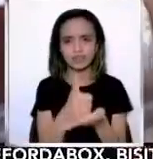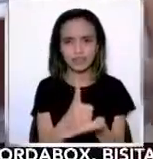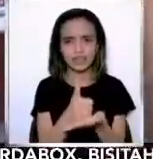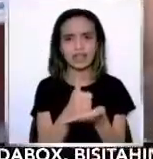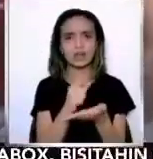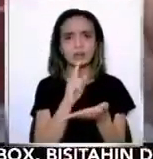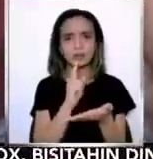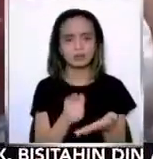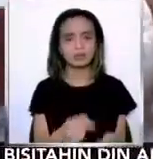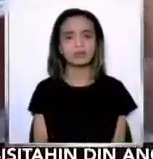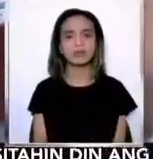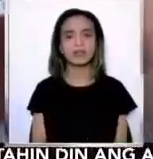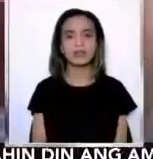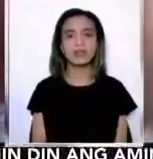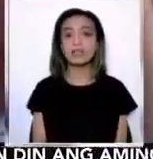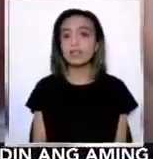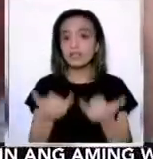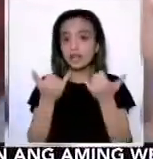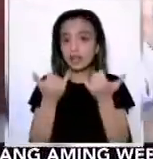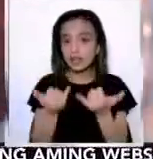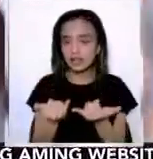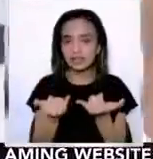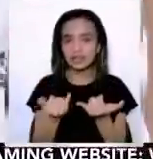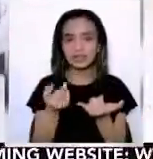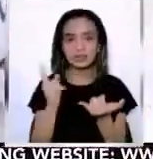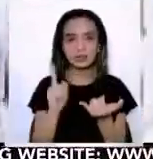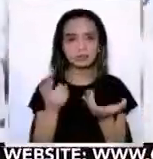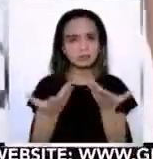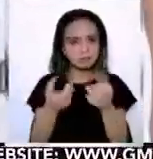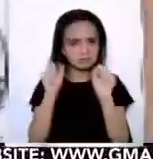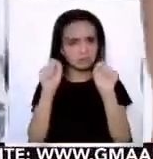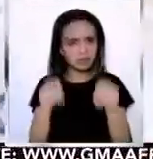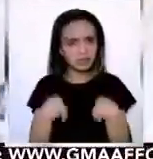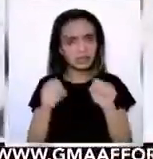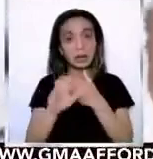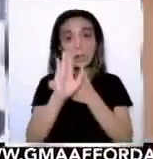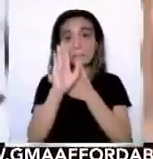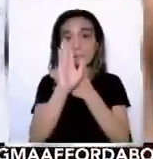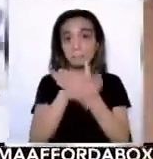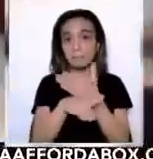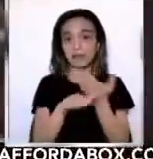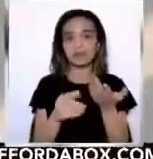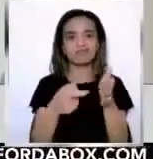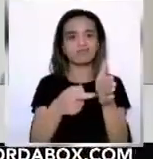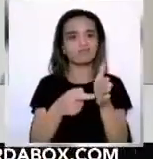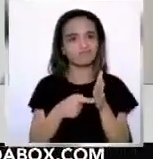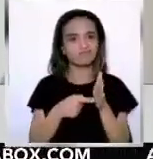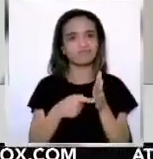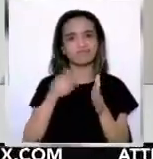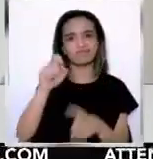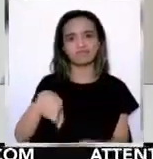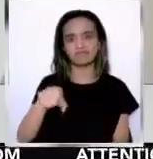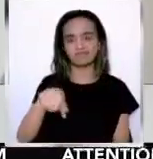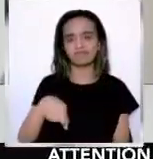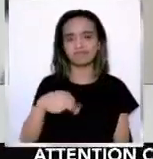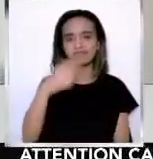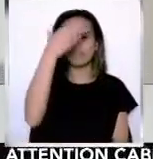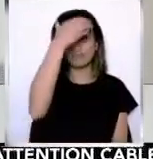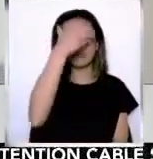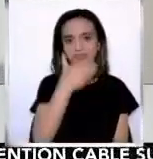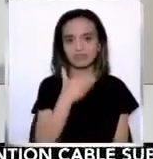preemptive. Pinag-aaralan na rin daw nila ang posibilidad na ibalik ang pag-require ng face shield. Secretary Duque, na he